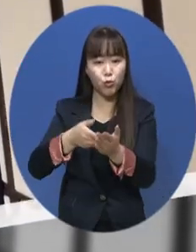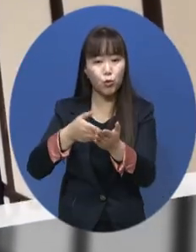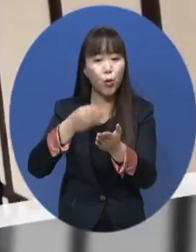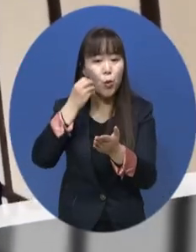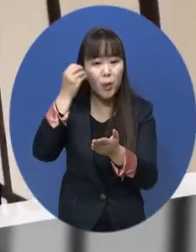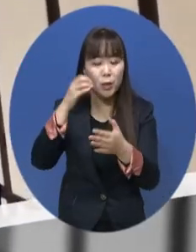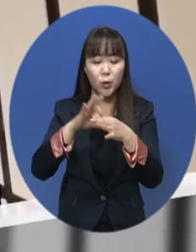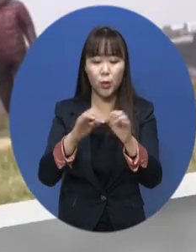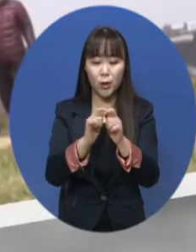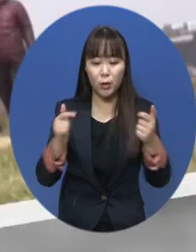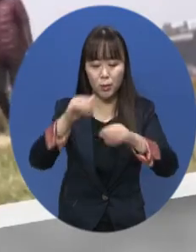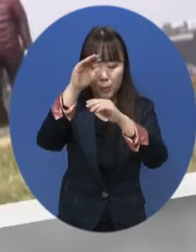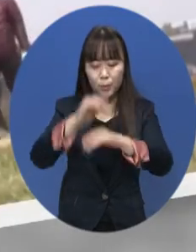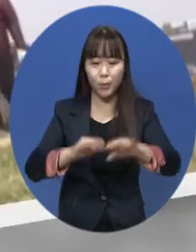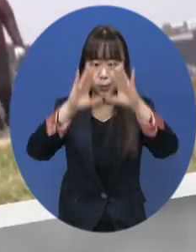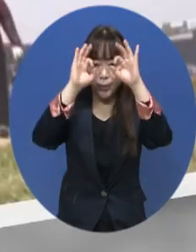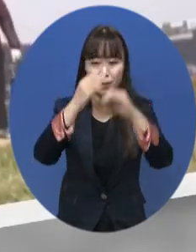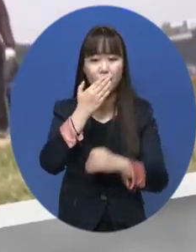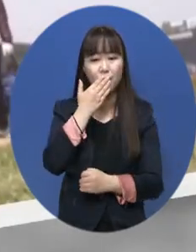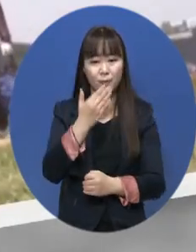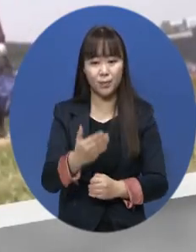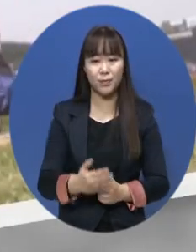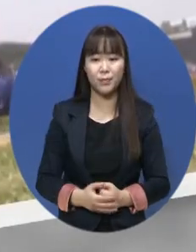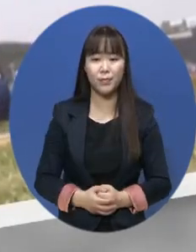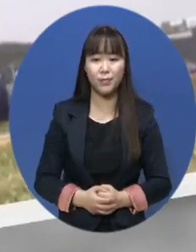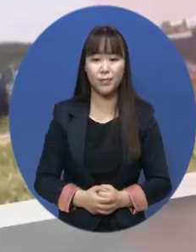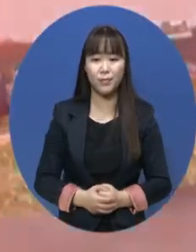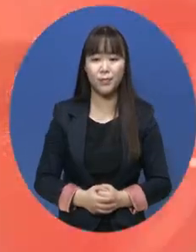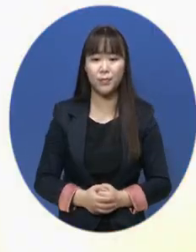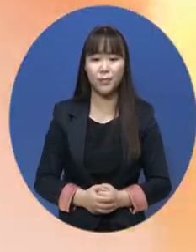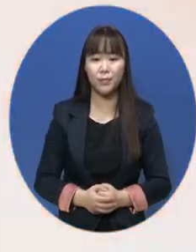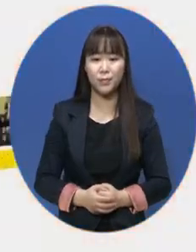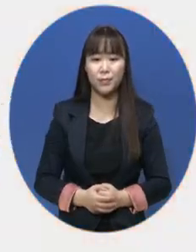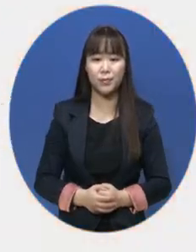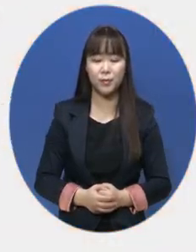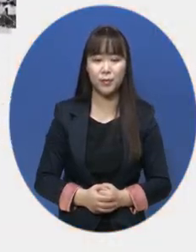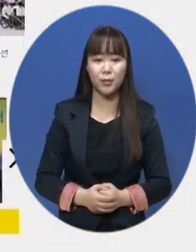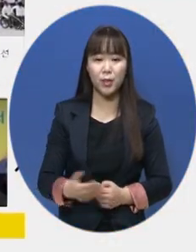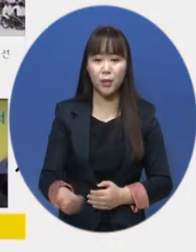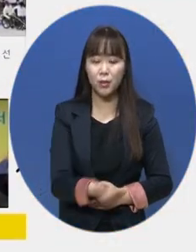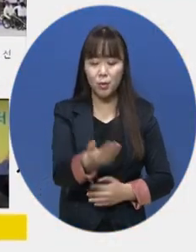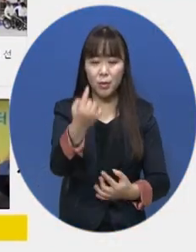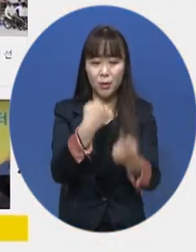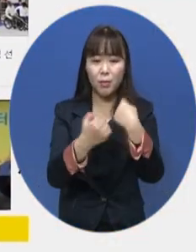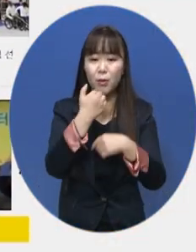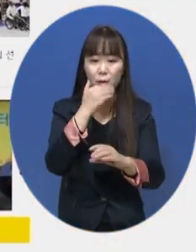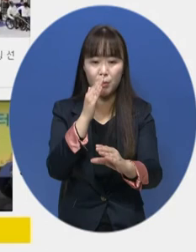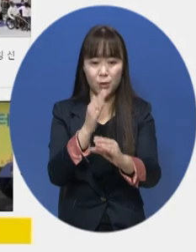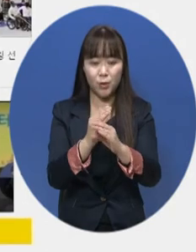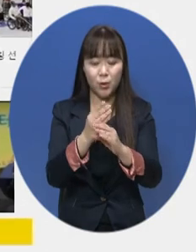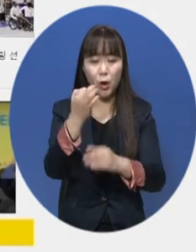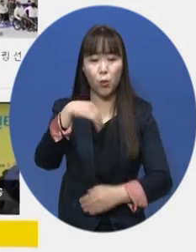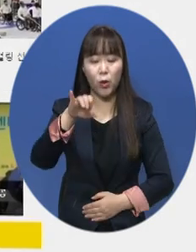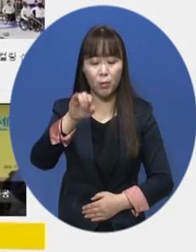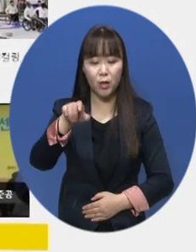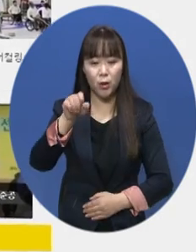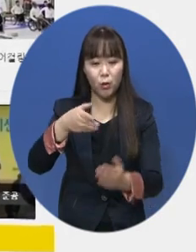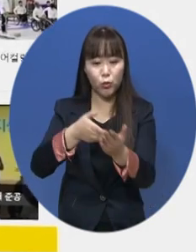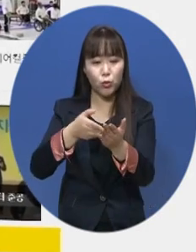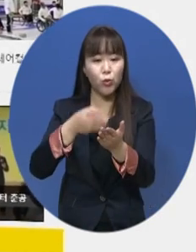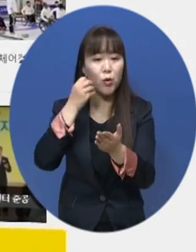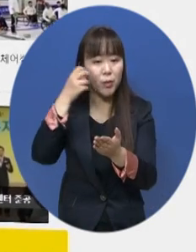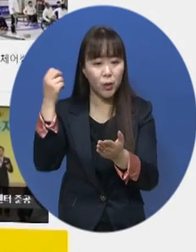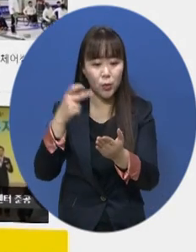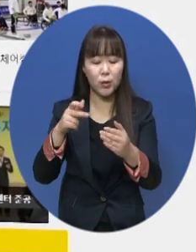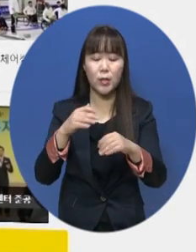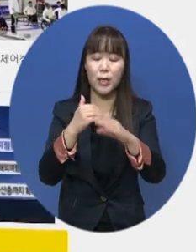뉴스 홈페이지를 통해 보다 다양한 소식을 접할 수 있습니다. 시청자 여러분의 제보를 기다립니다. 웰페어 뉴스